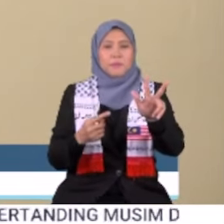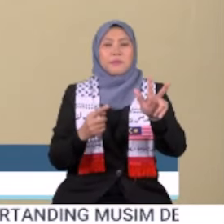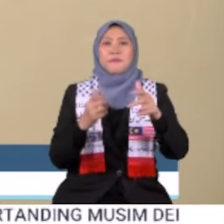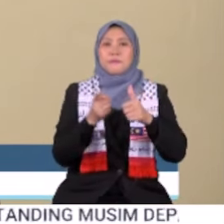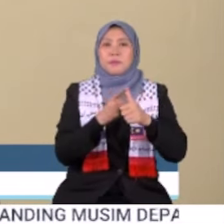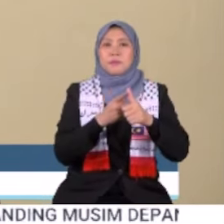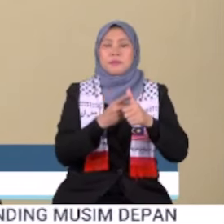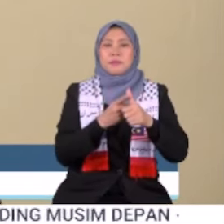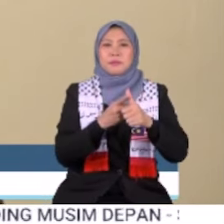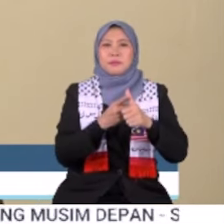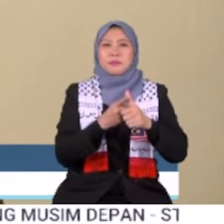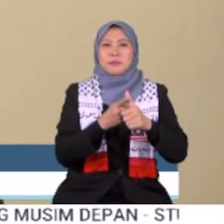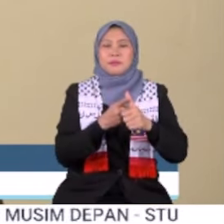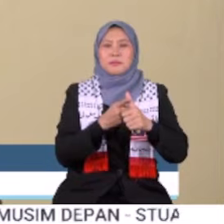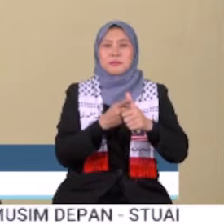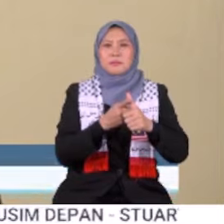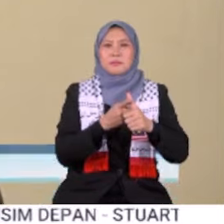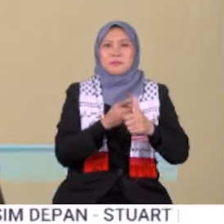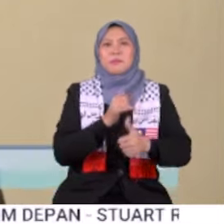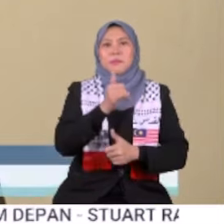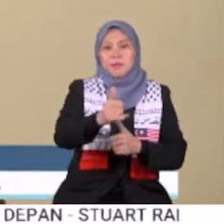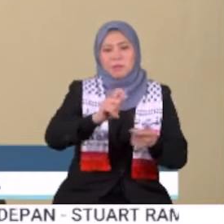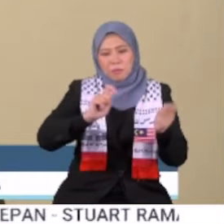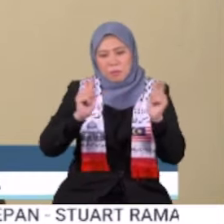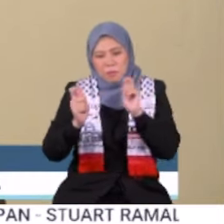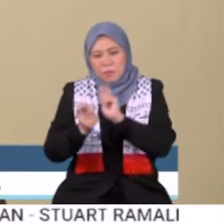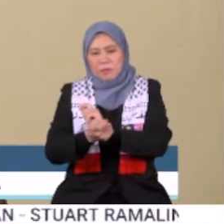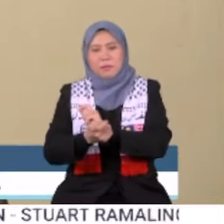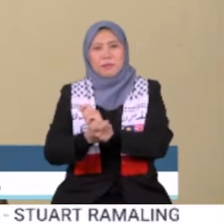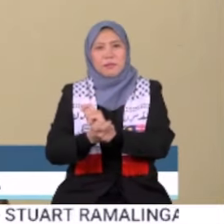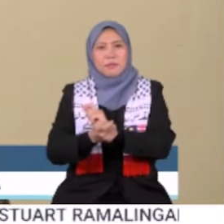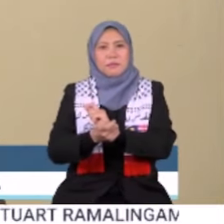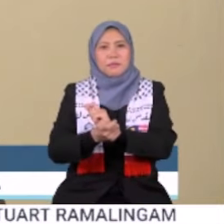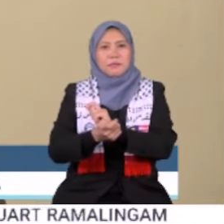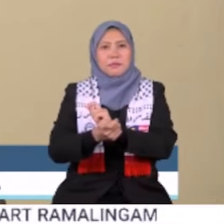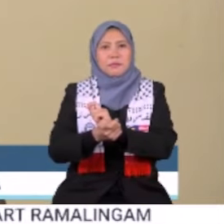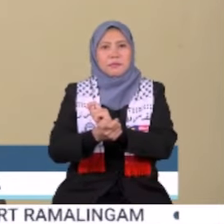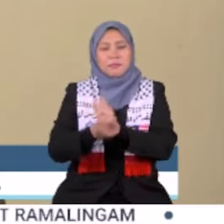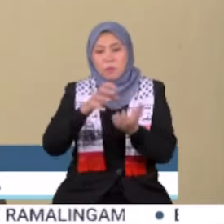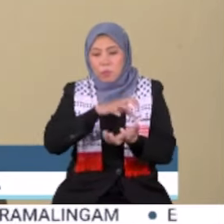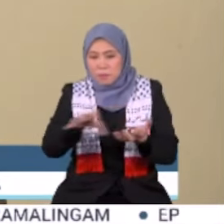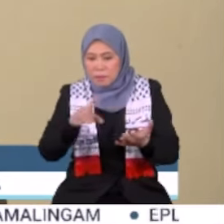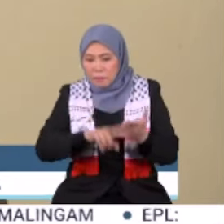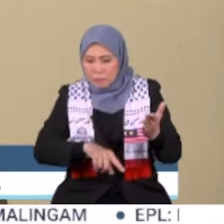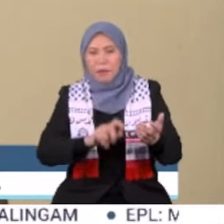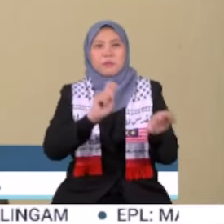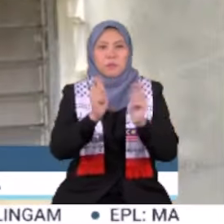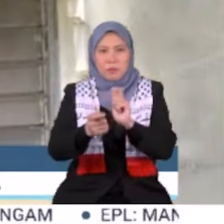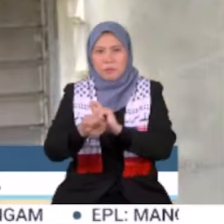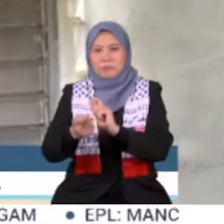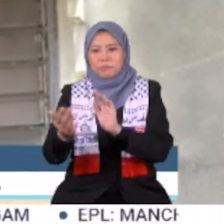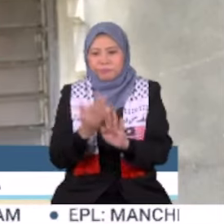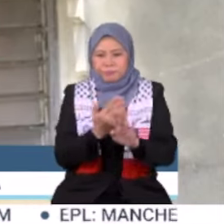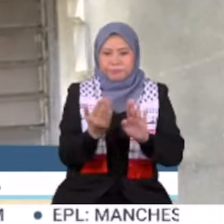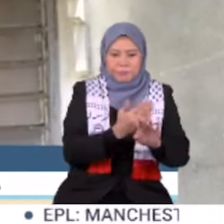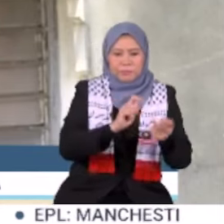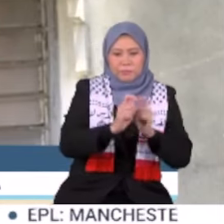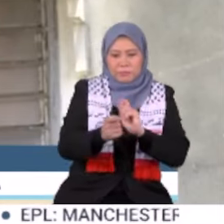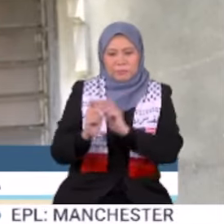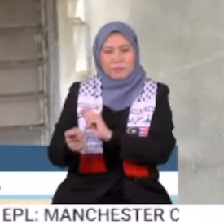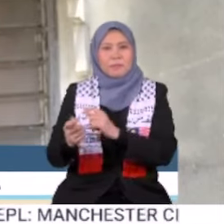kita melaksanakan one-to-one basis di mana kita menukar satu kepada satu kerosakan. Yang kedua, kita membuat